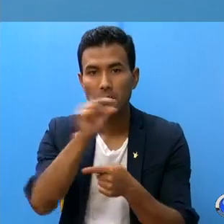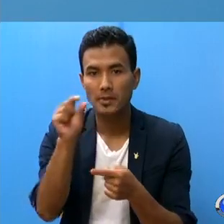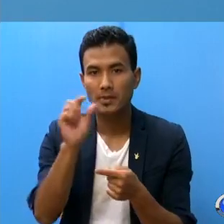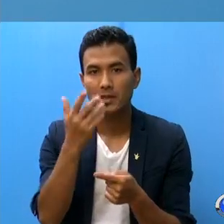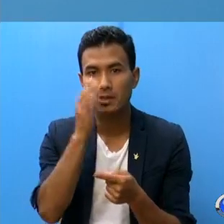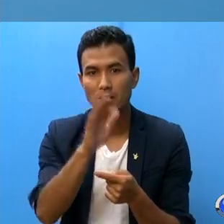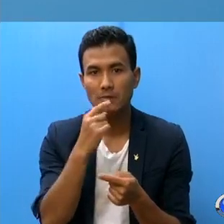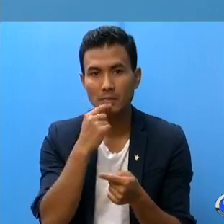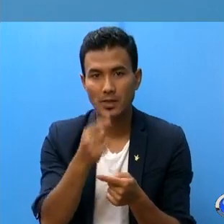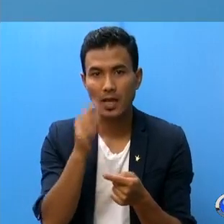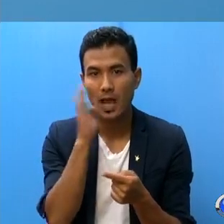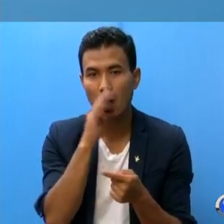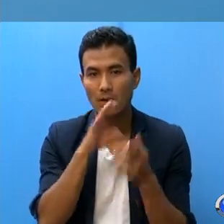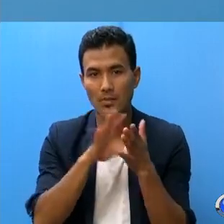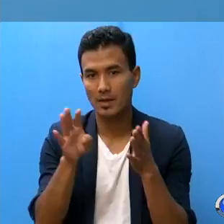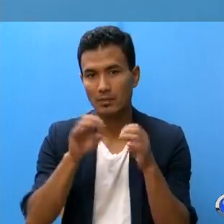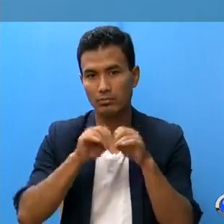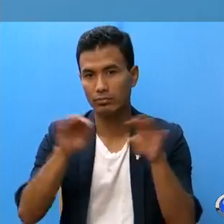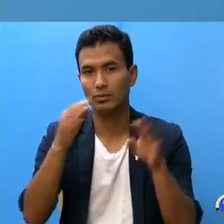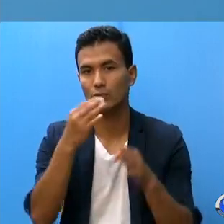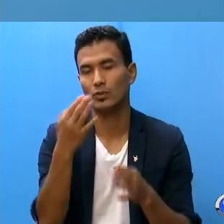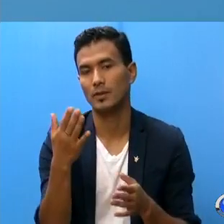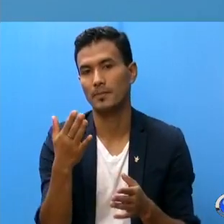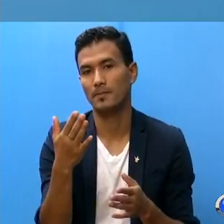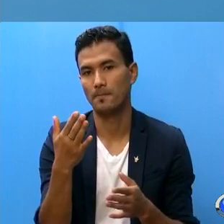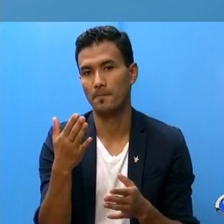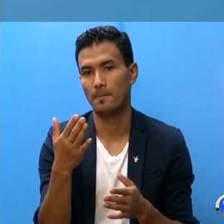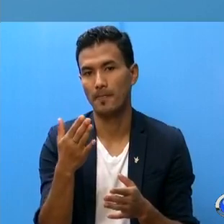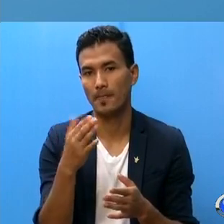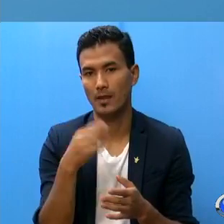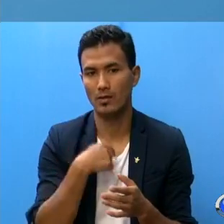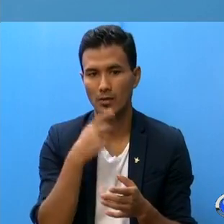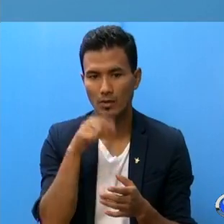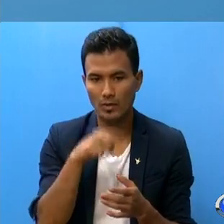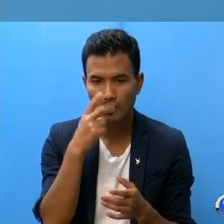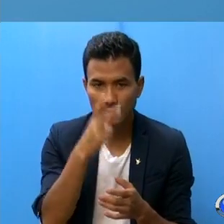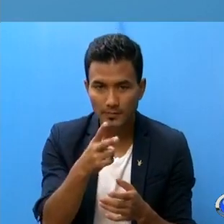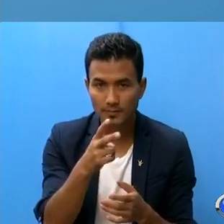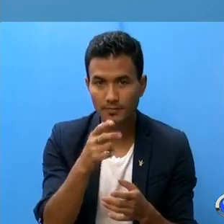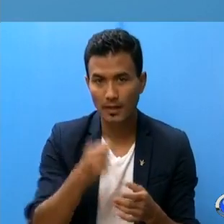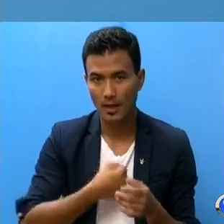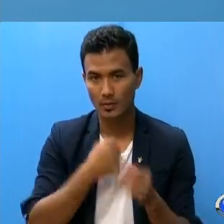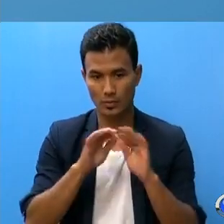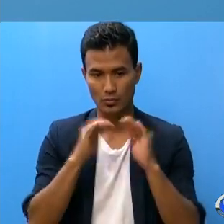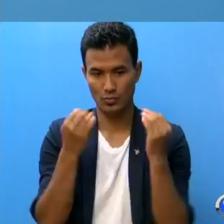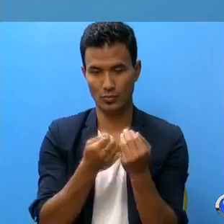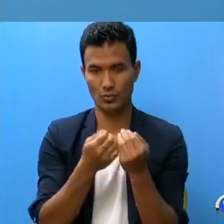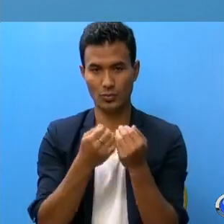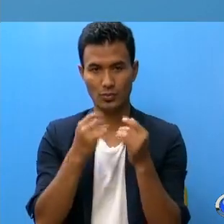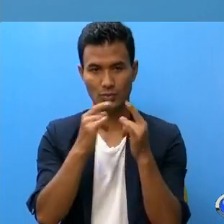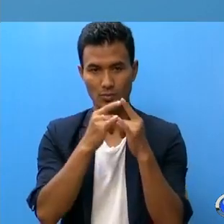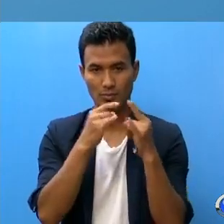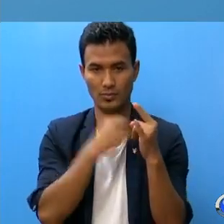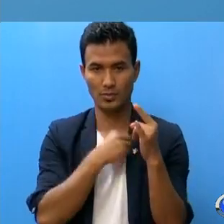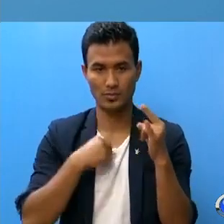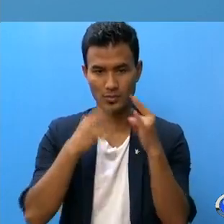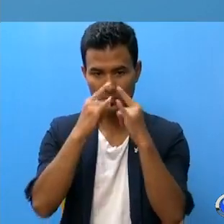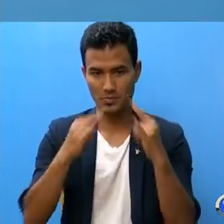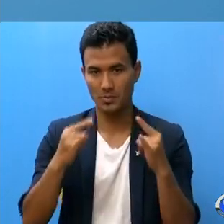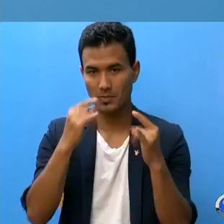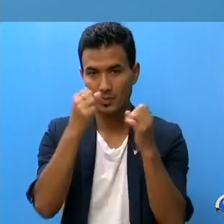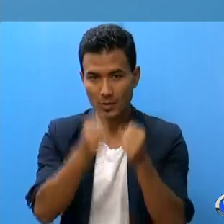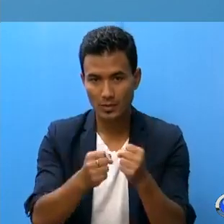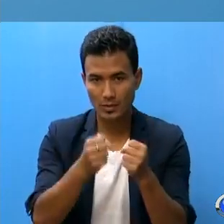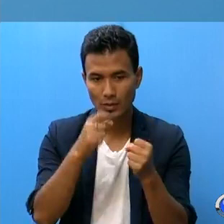रॉक तोल में कॉराइंटान सेंटर अथा आइसिलेशन सेंटर बनाया पाशी